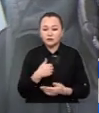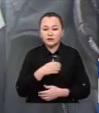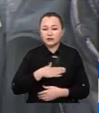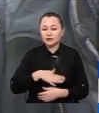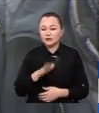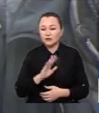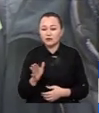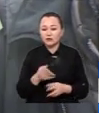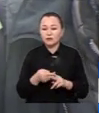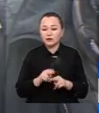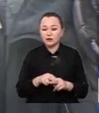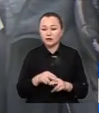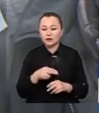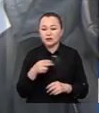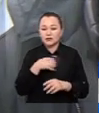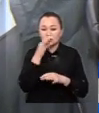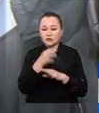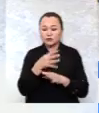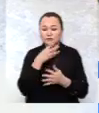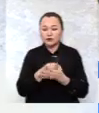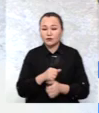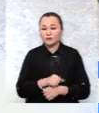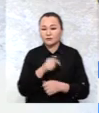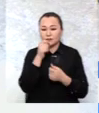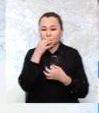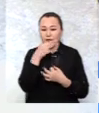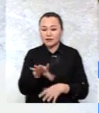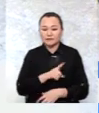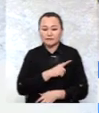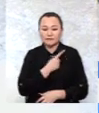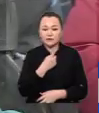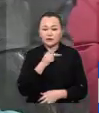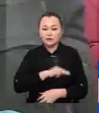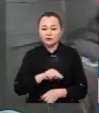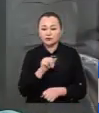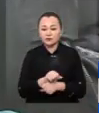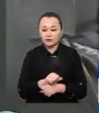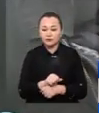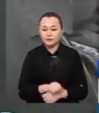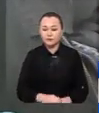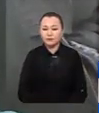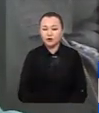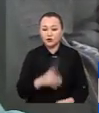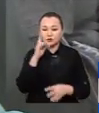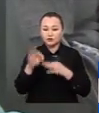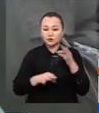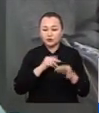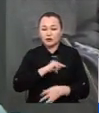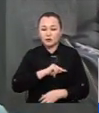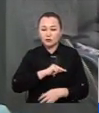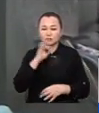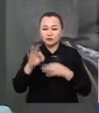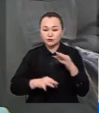недовольны. Вот поэтому выражаем свой протест. Мы остановили работу. Мы сутки работаем,